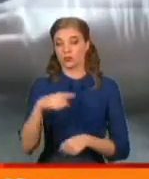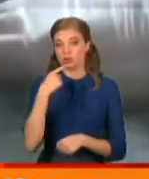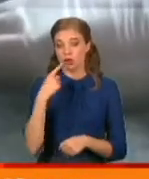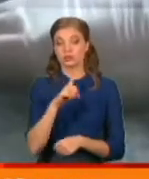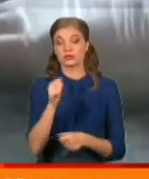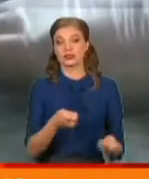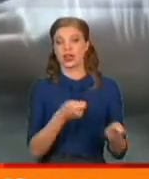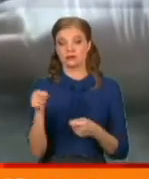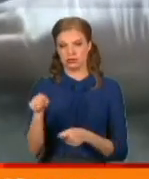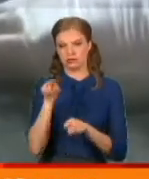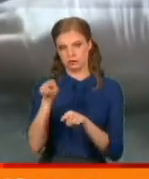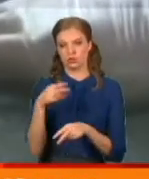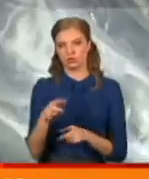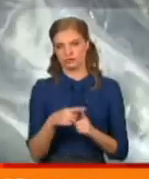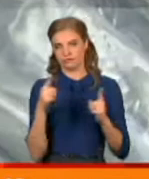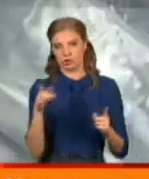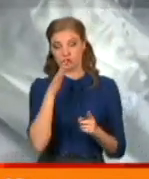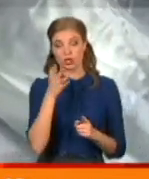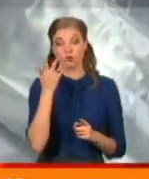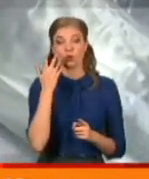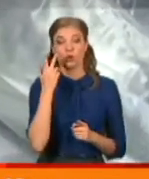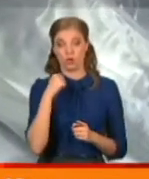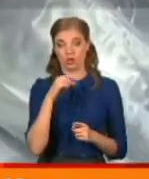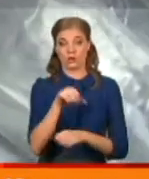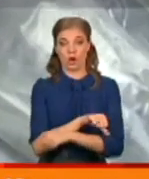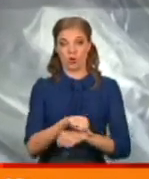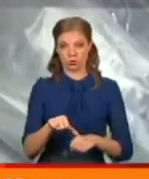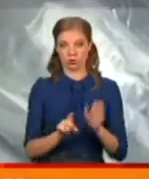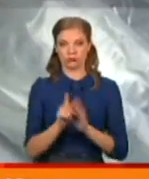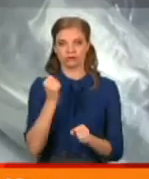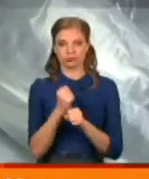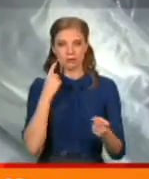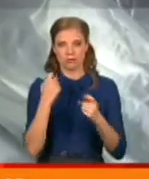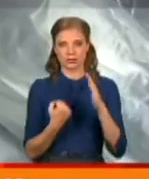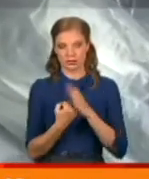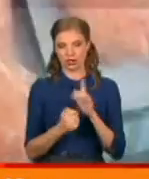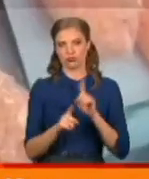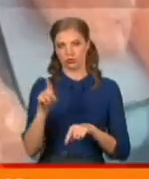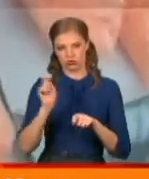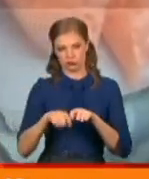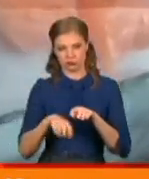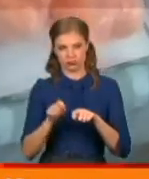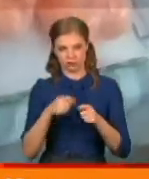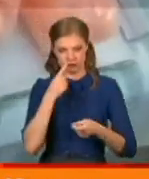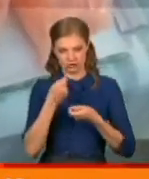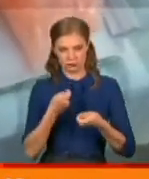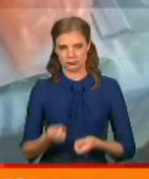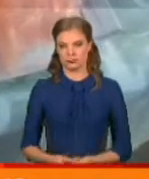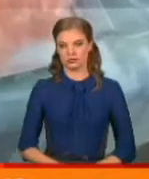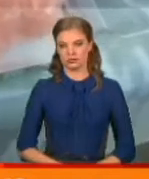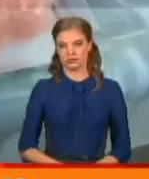за перевізником стежили вже певний час, а коли на нього на кордоні спрацювала база даних, взялися до ретельної перевірки.